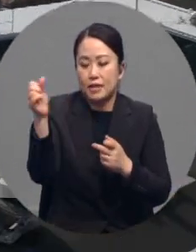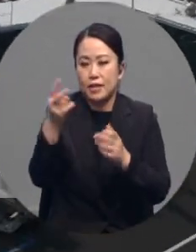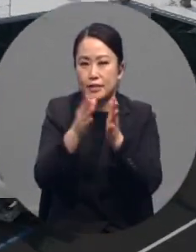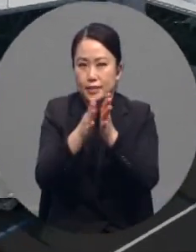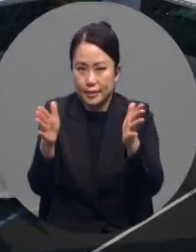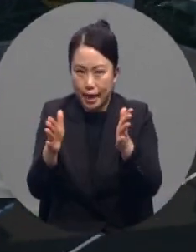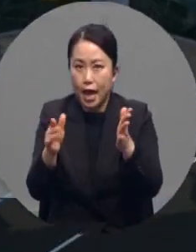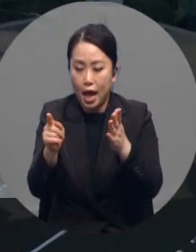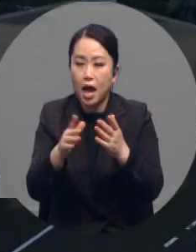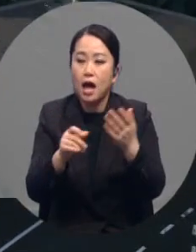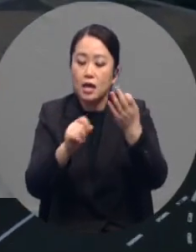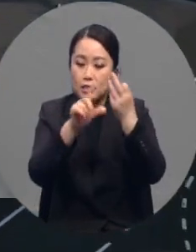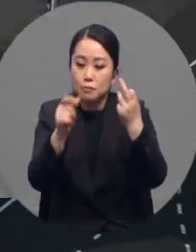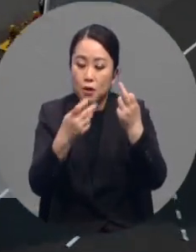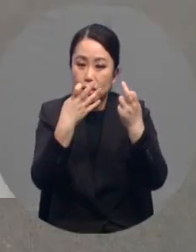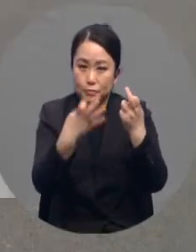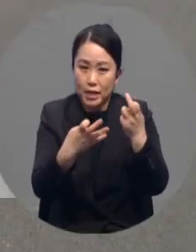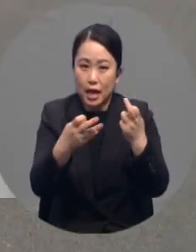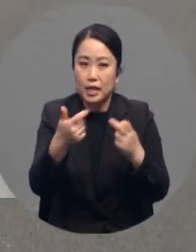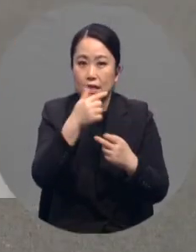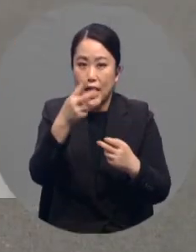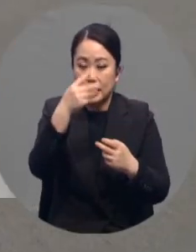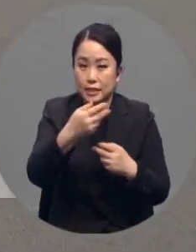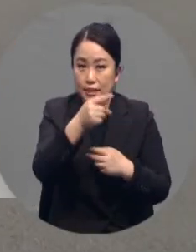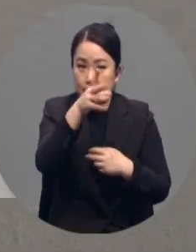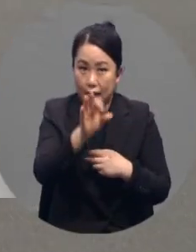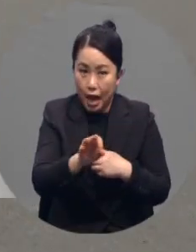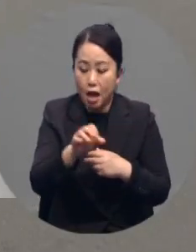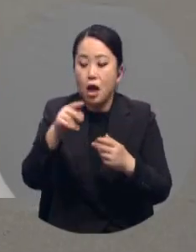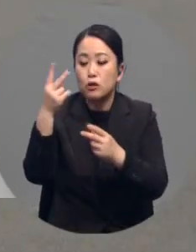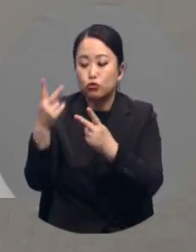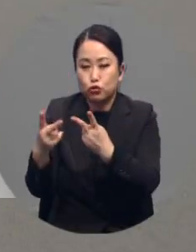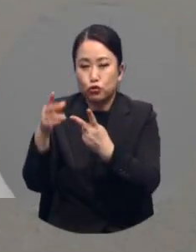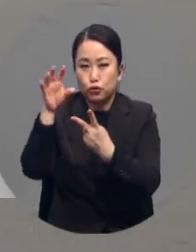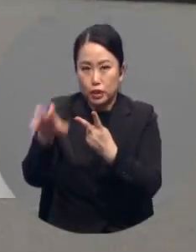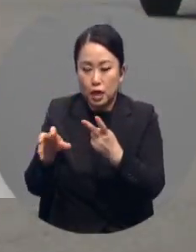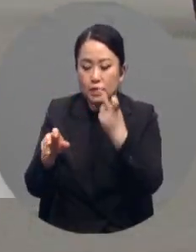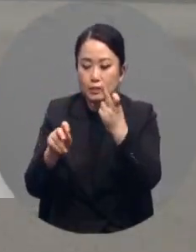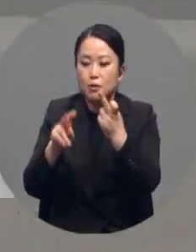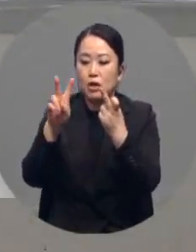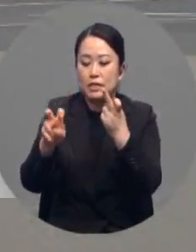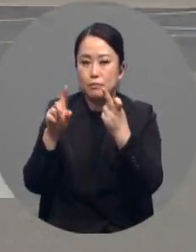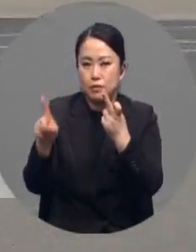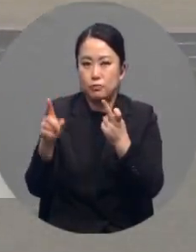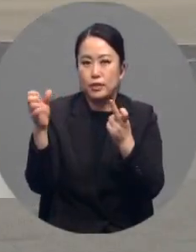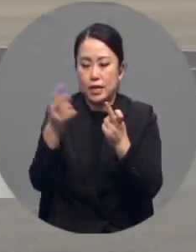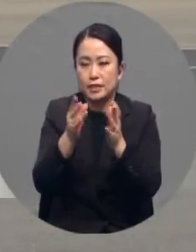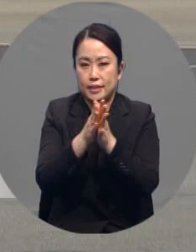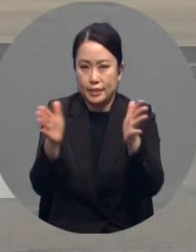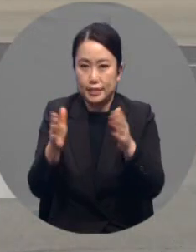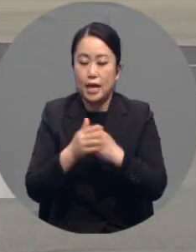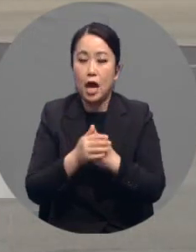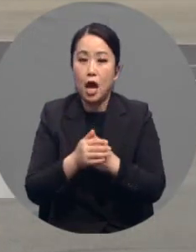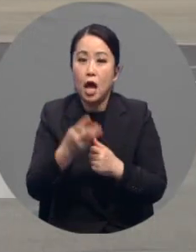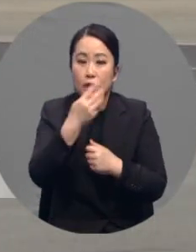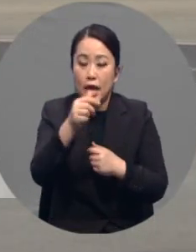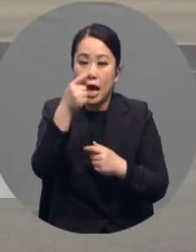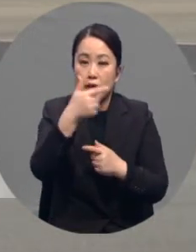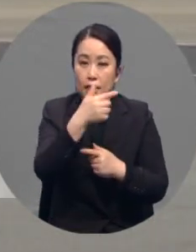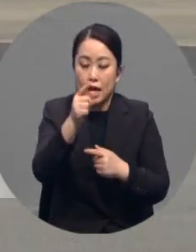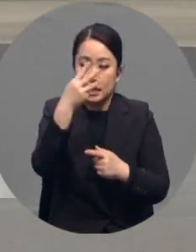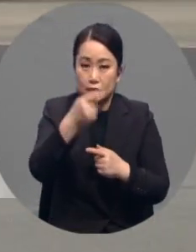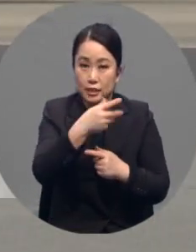달 14일, 코타키나발루와 타이베이 노선은 21일부터 다시 운항에 들어갑니다. 나트랑,